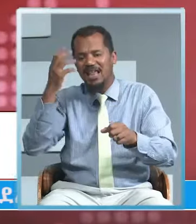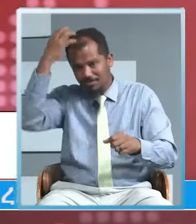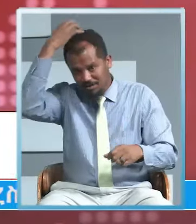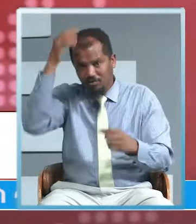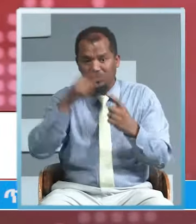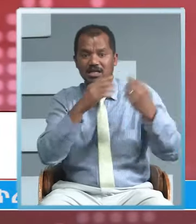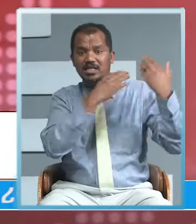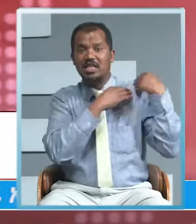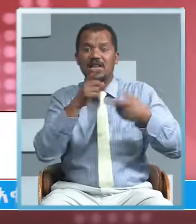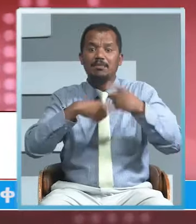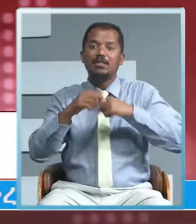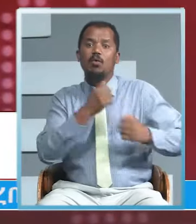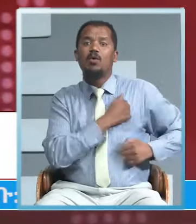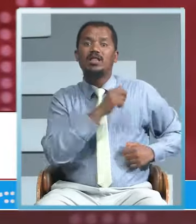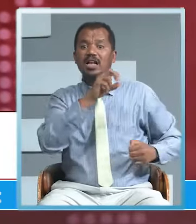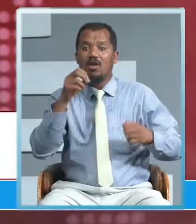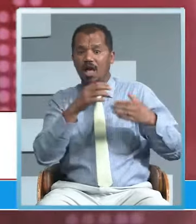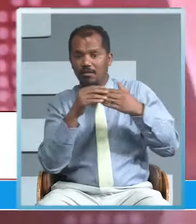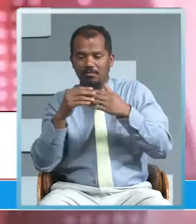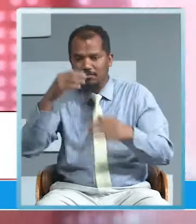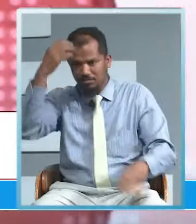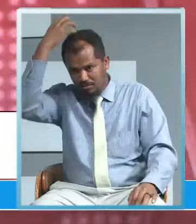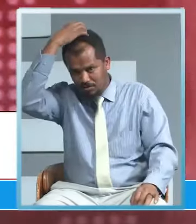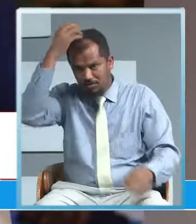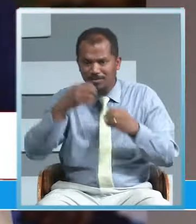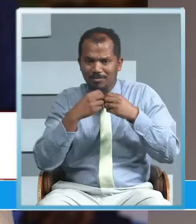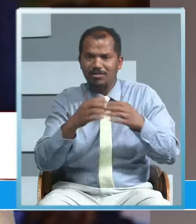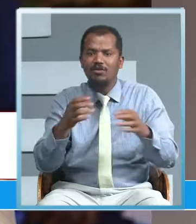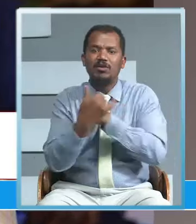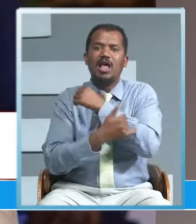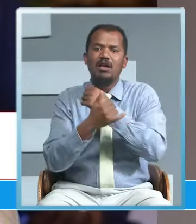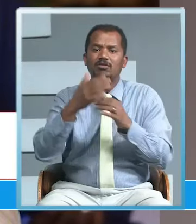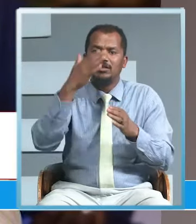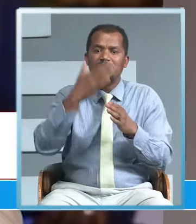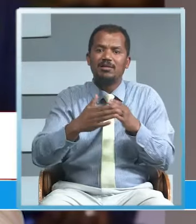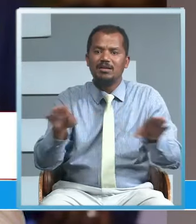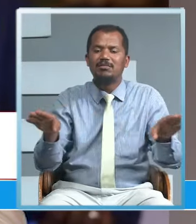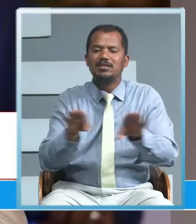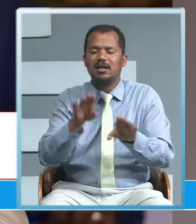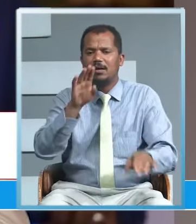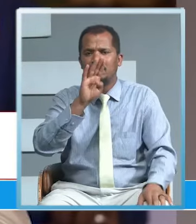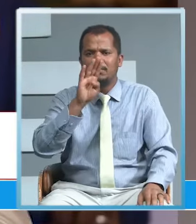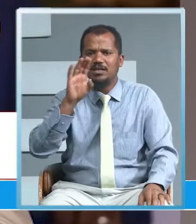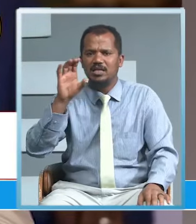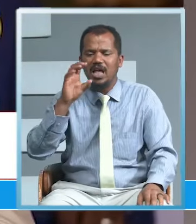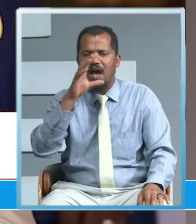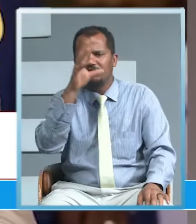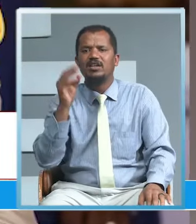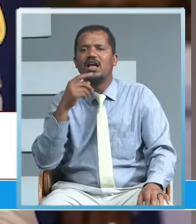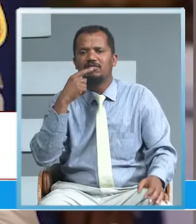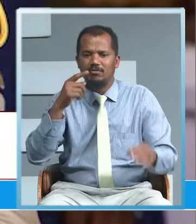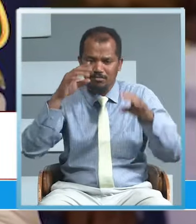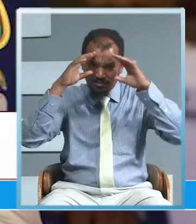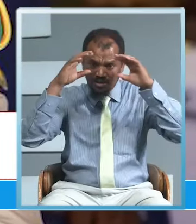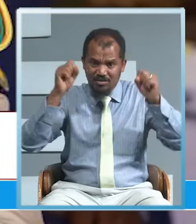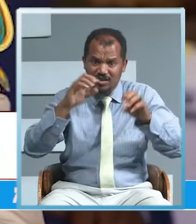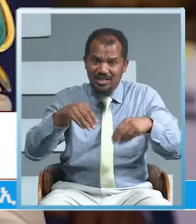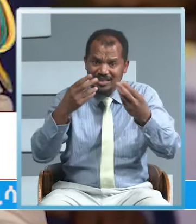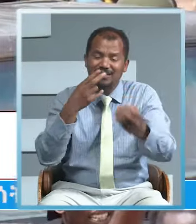ወደ ስልጣን የመጣው ወታደራዊ አመራር መንግስቱን በትኖ የሀገሪቱን ድንበር መዝጋቱን ቢቢሲ አፍሪካ አስነብቧል።